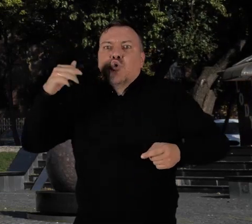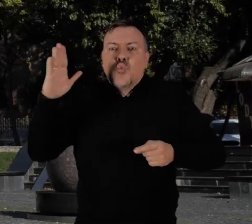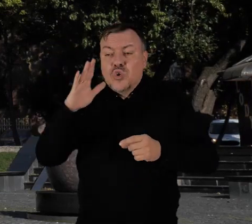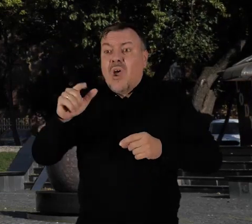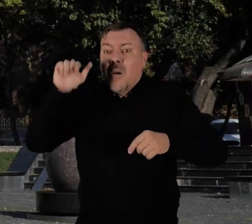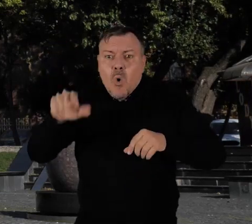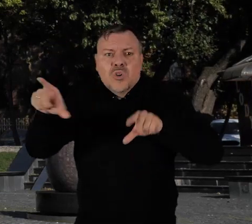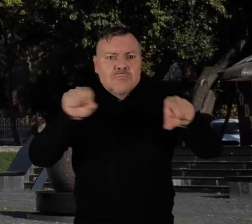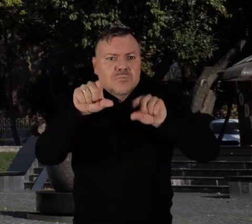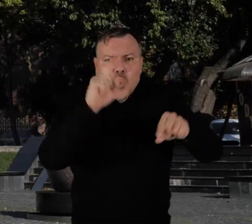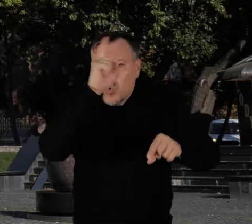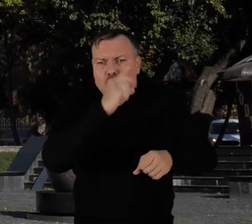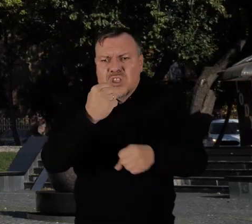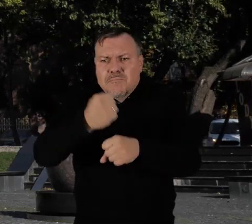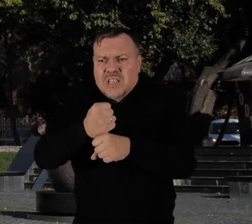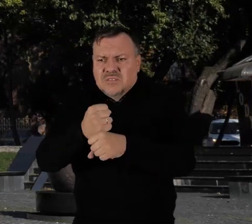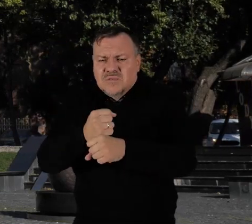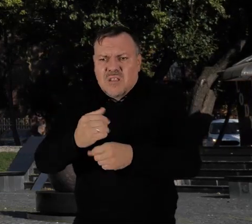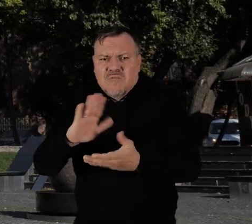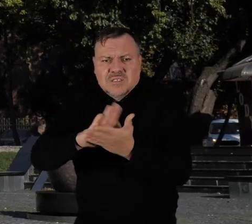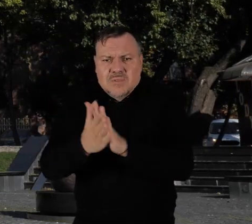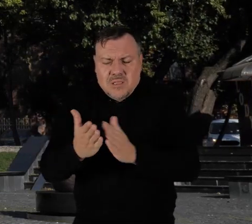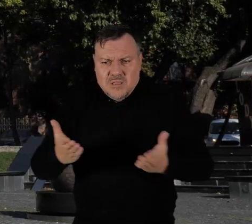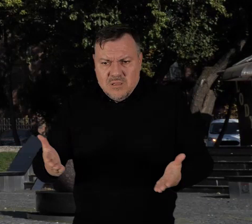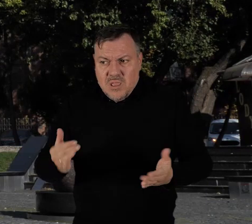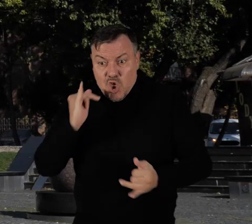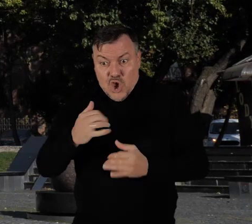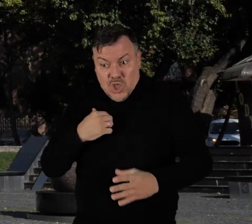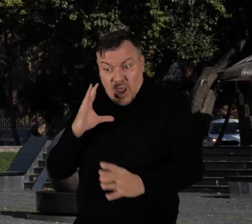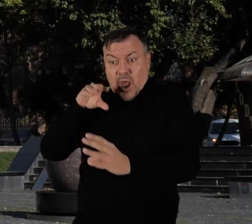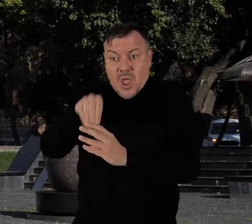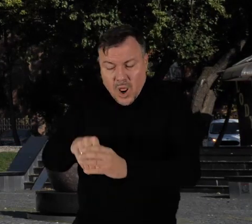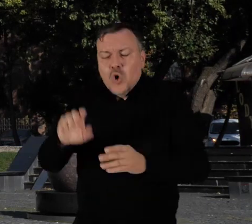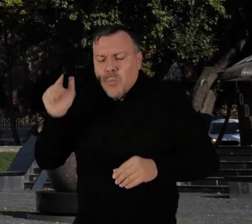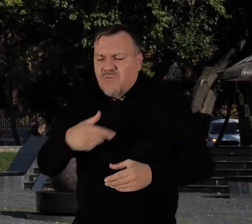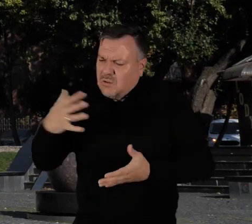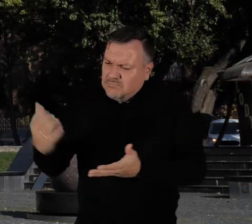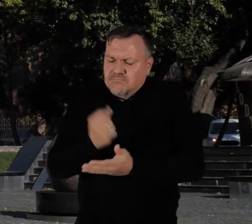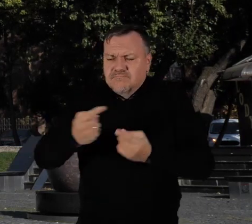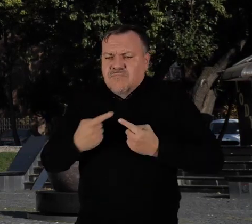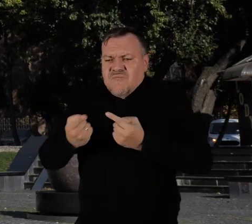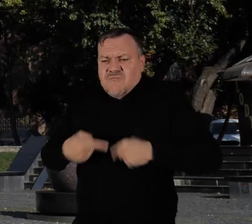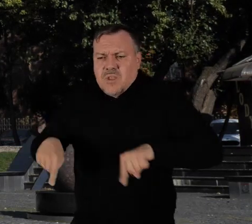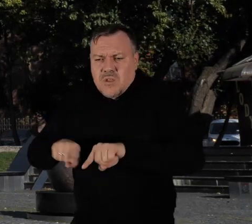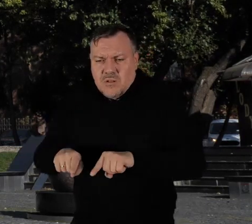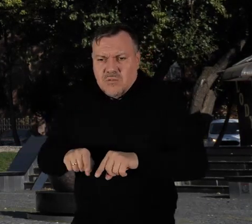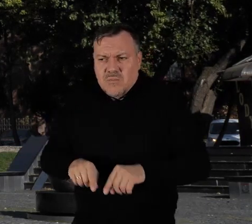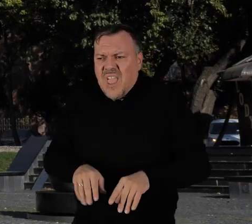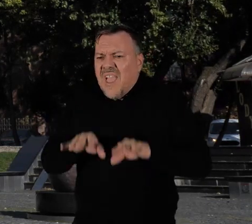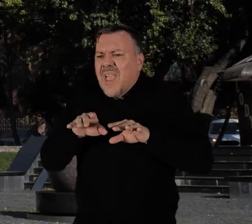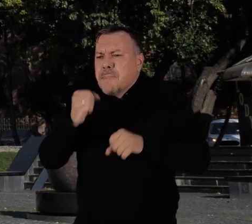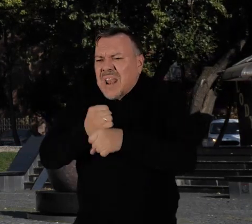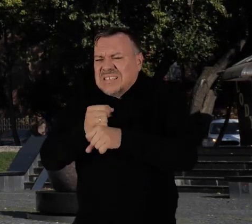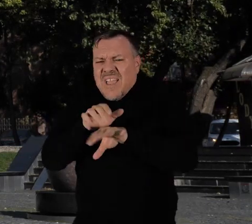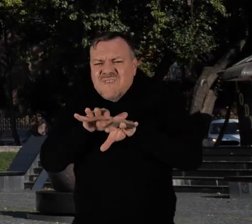taka rola przypadła mi w udziale, powinienem ją podjąć z uczuciem odpowiedzialności. Praca wielu przeciętnych, ale odpowiedzialnych naukowców